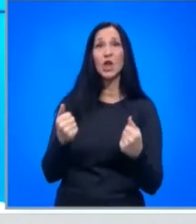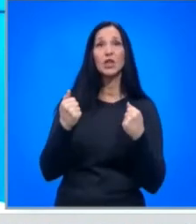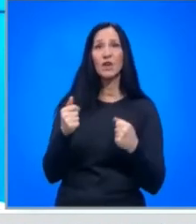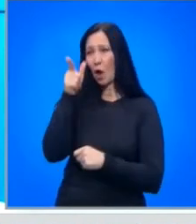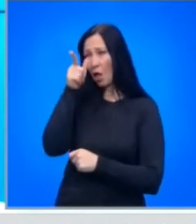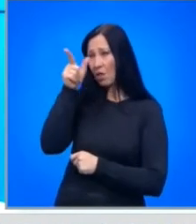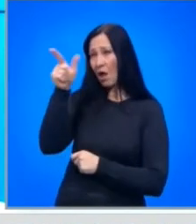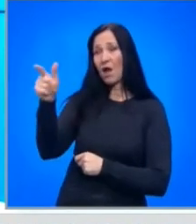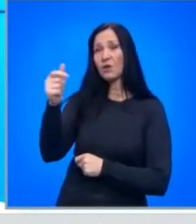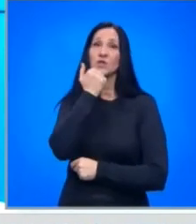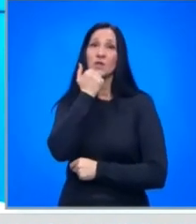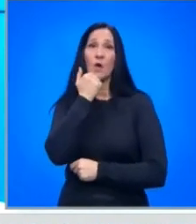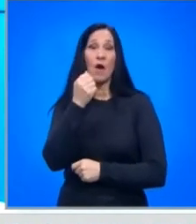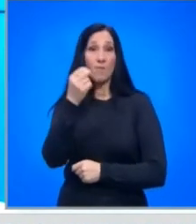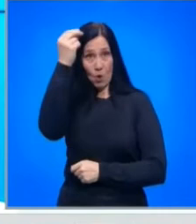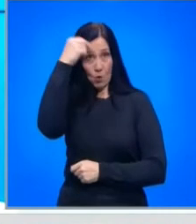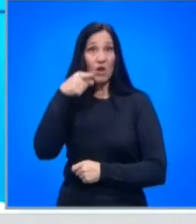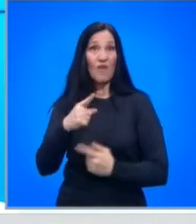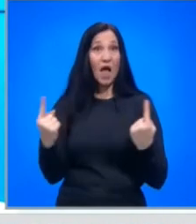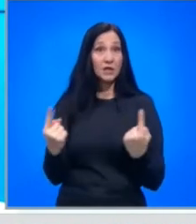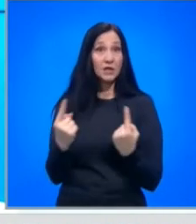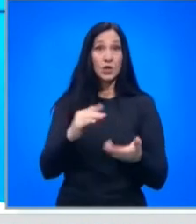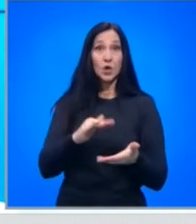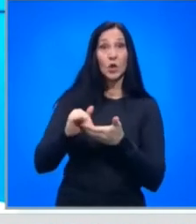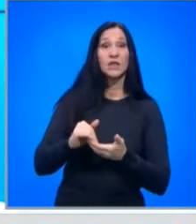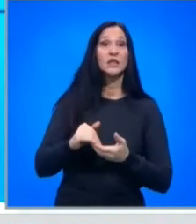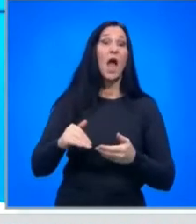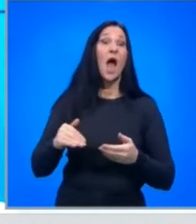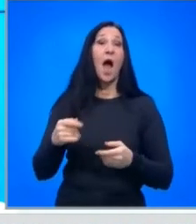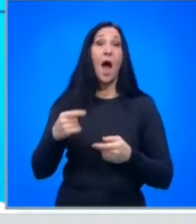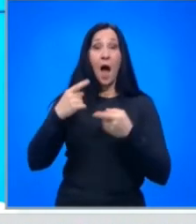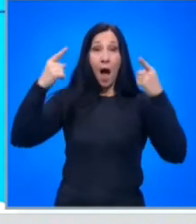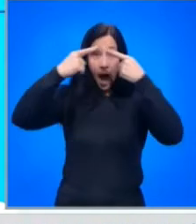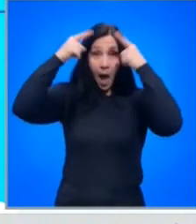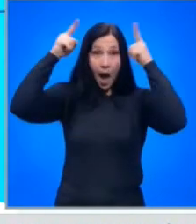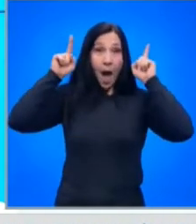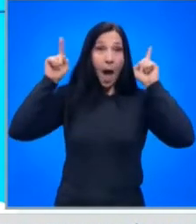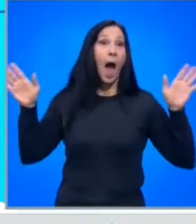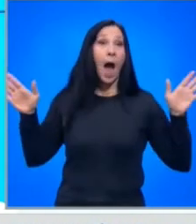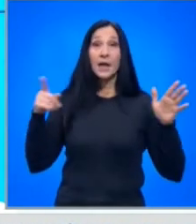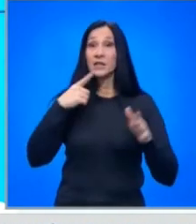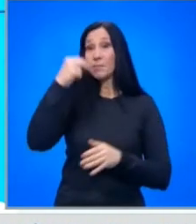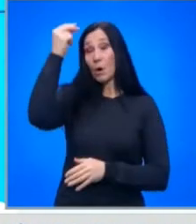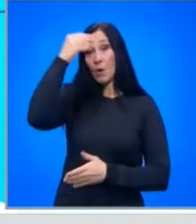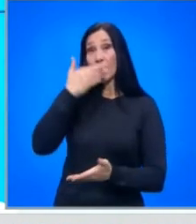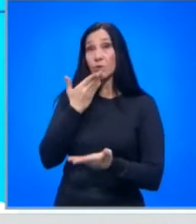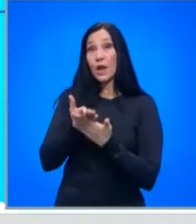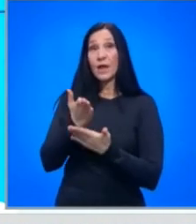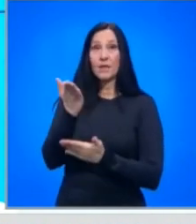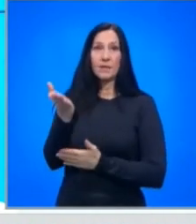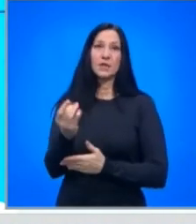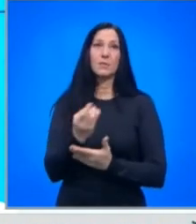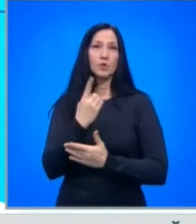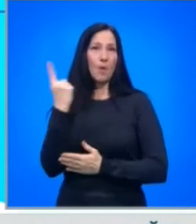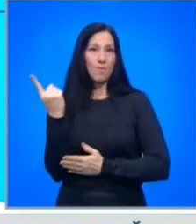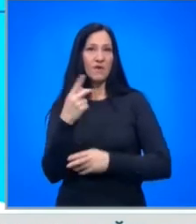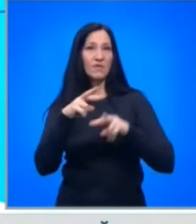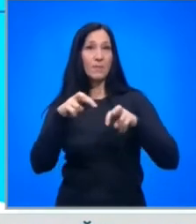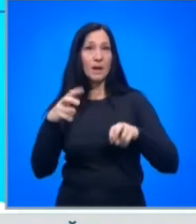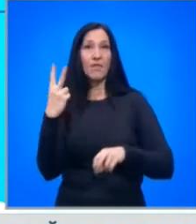нас. Това е инициатива на организацията Ангели за България, а благодарение на тях започнаха и първите прегледи в две села в